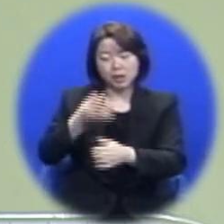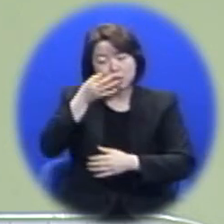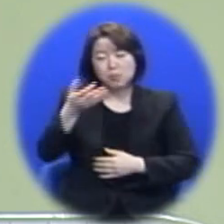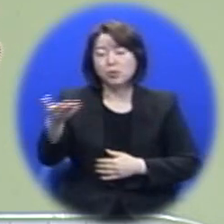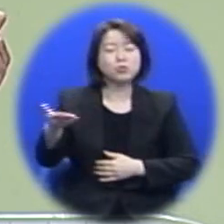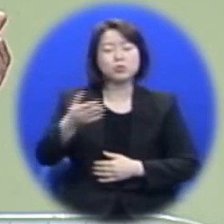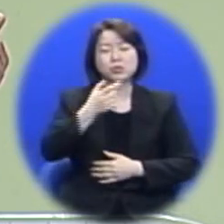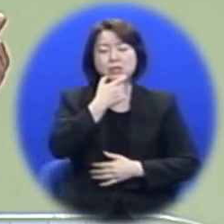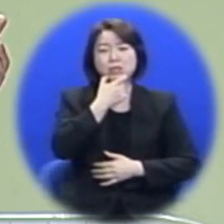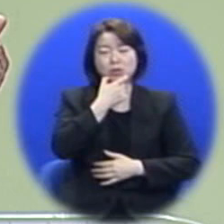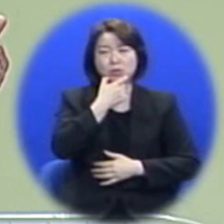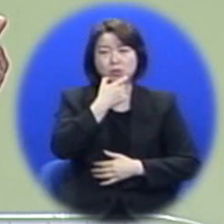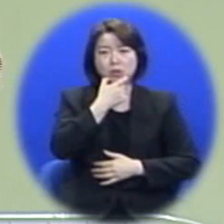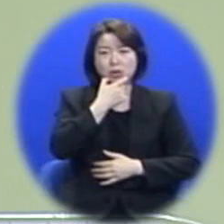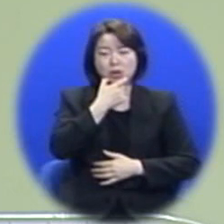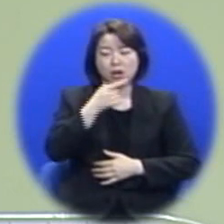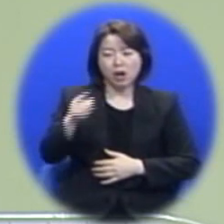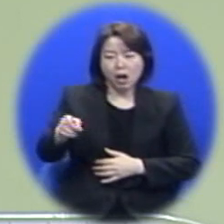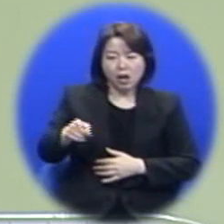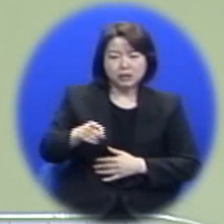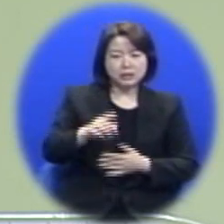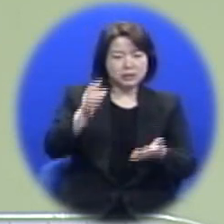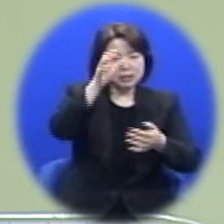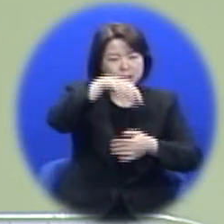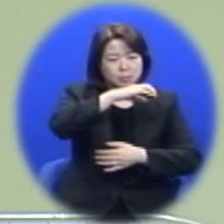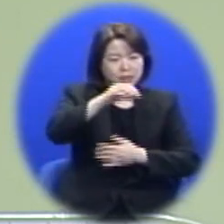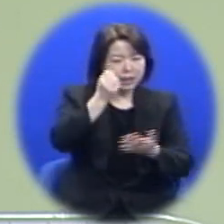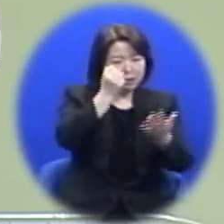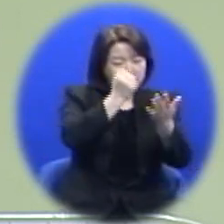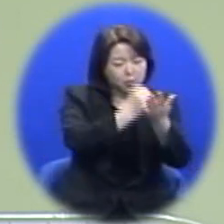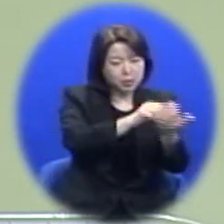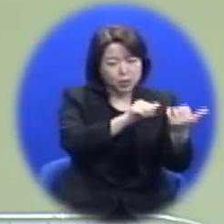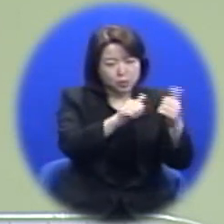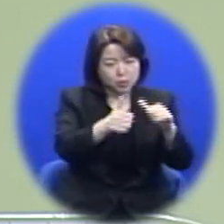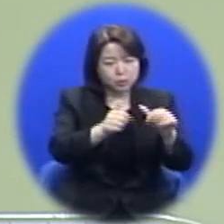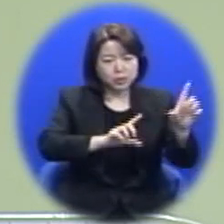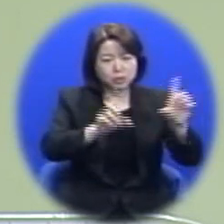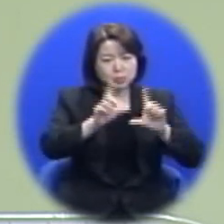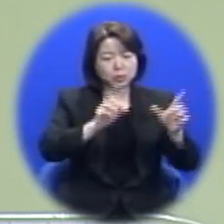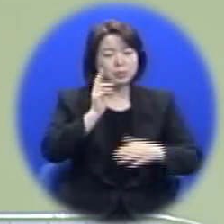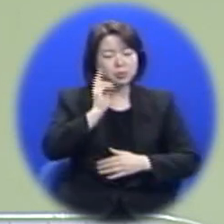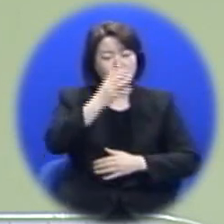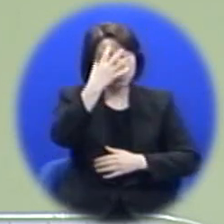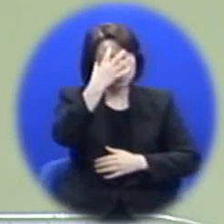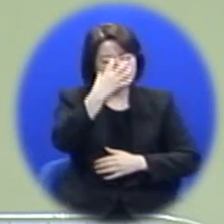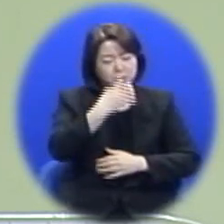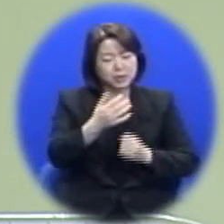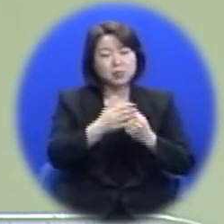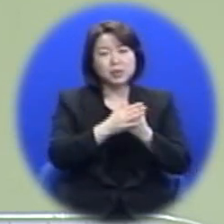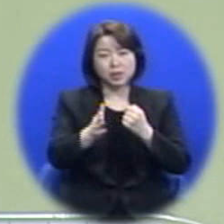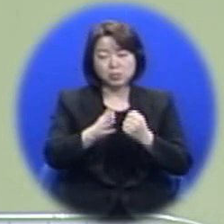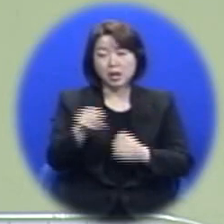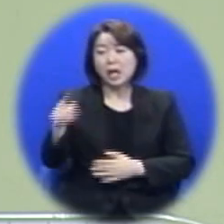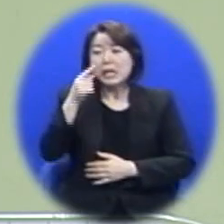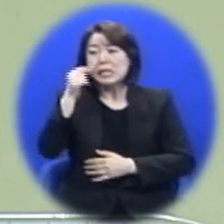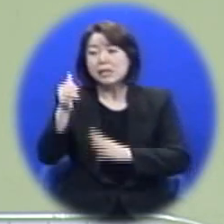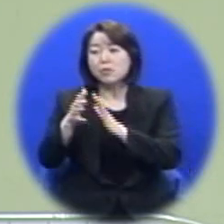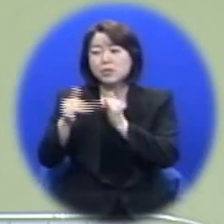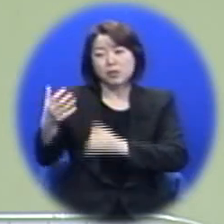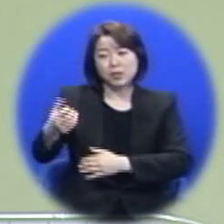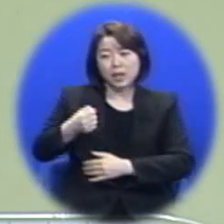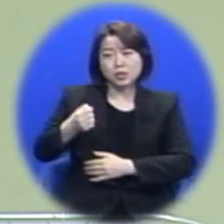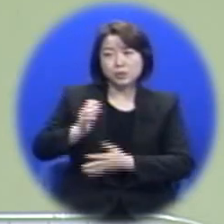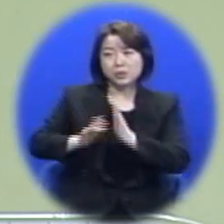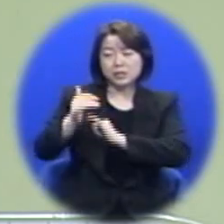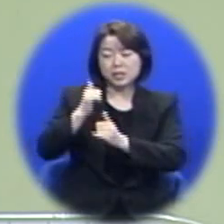장면이 너무 비참해 서 그들이 가지고 있는 이미지 예수님에 대한 이미지가 오히려 훼손 될까봐 그